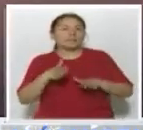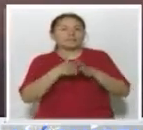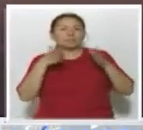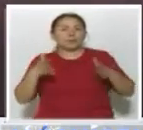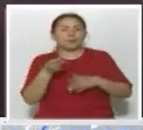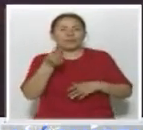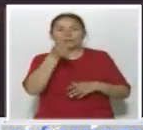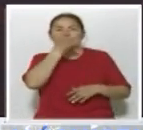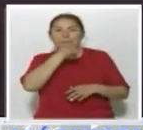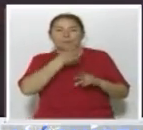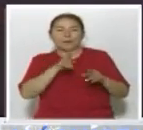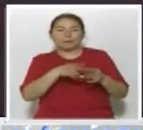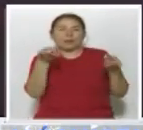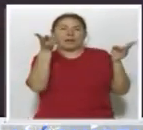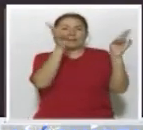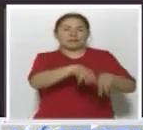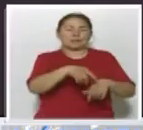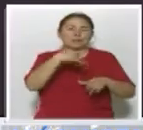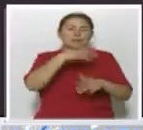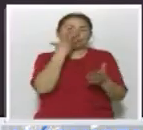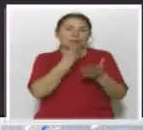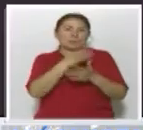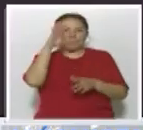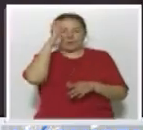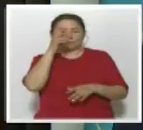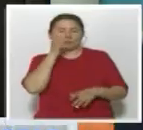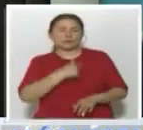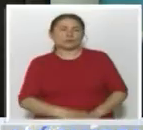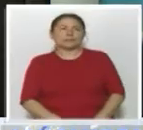жұмыс киімдерін бір сөмкеге салып, тастап кеткен болып шықты.